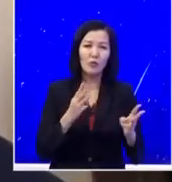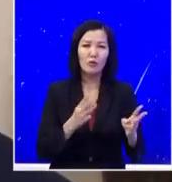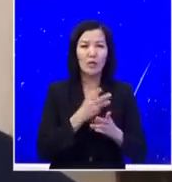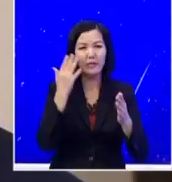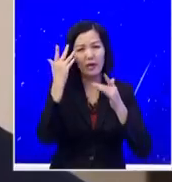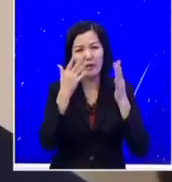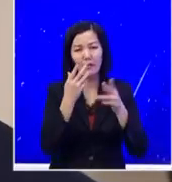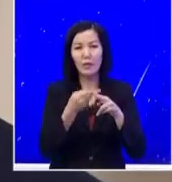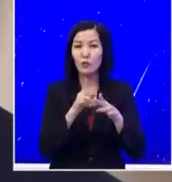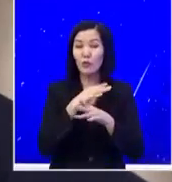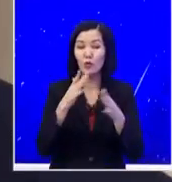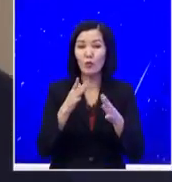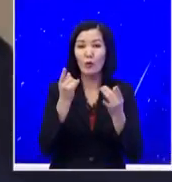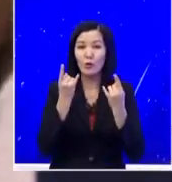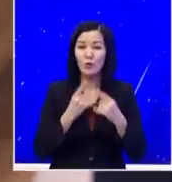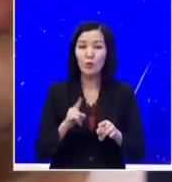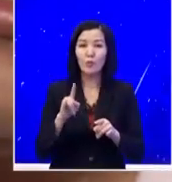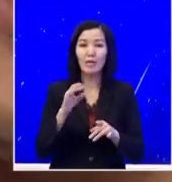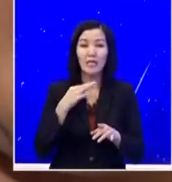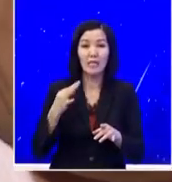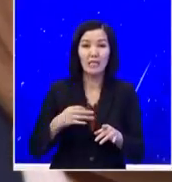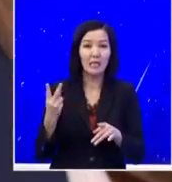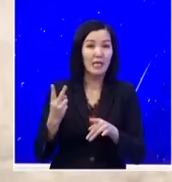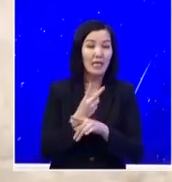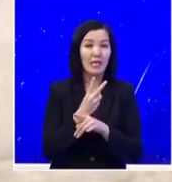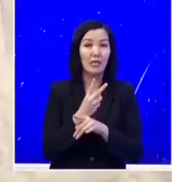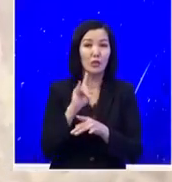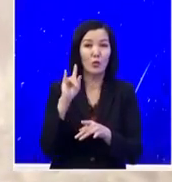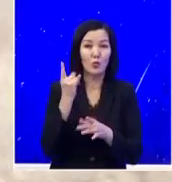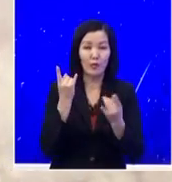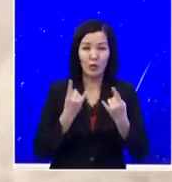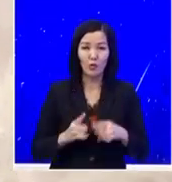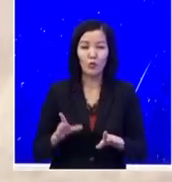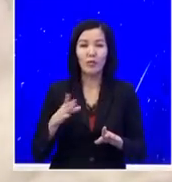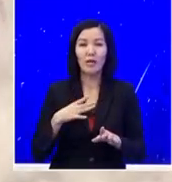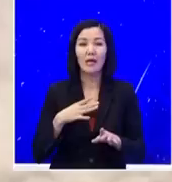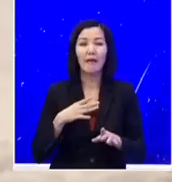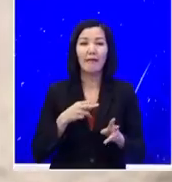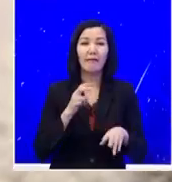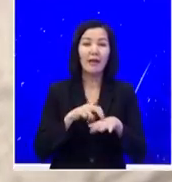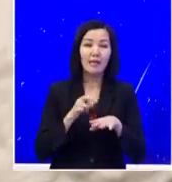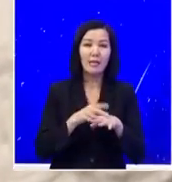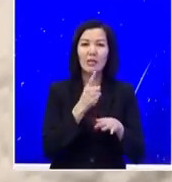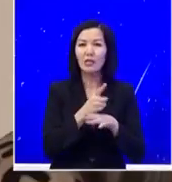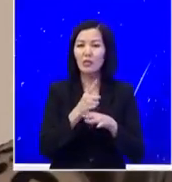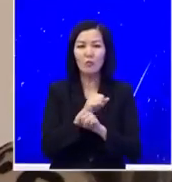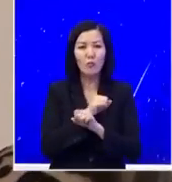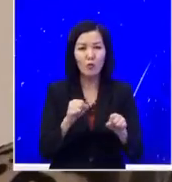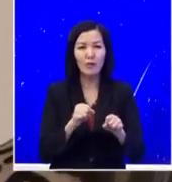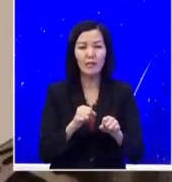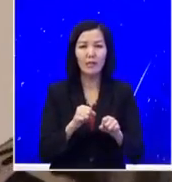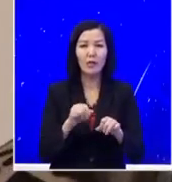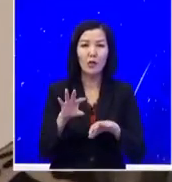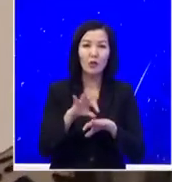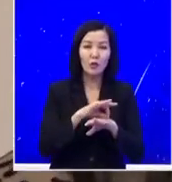ана атанды. Қуанышпен қауіп үстінде жүріп, екінші перзентін өмірге әкелді. Дәрігерлер шектеуіне қарамастан жолдасы